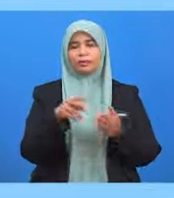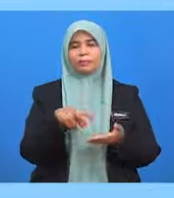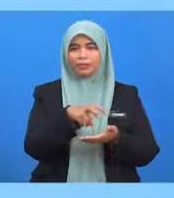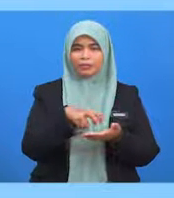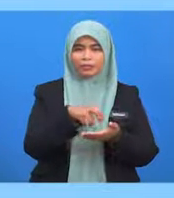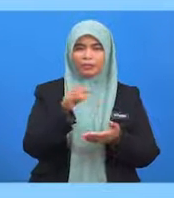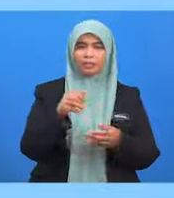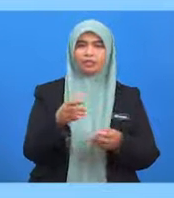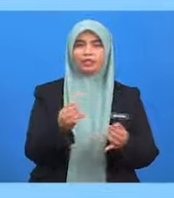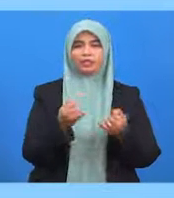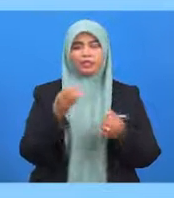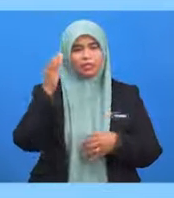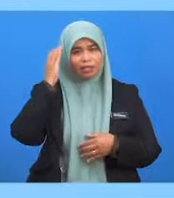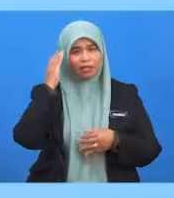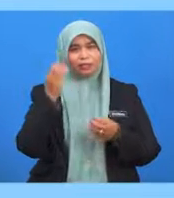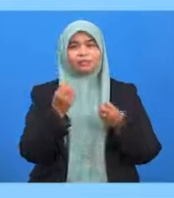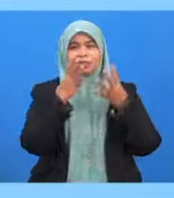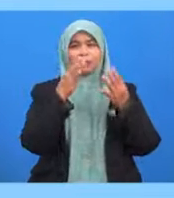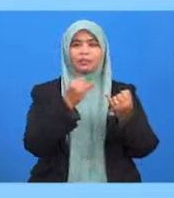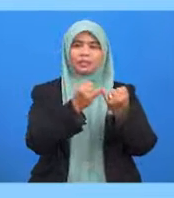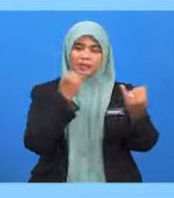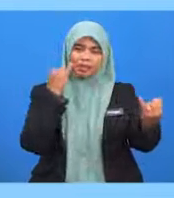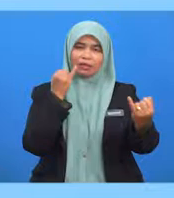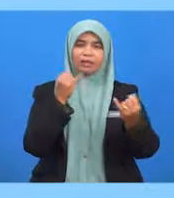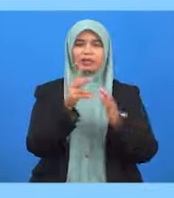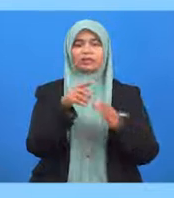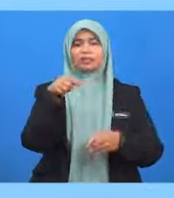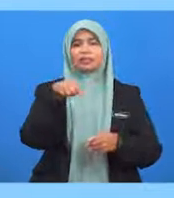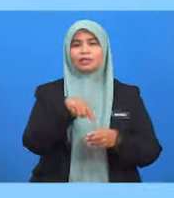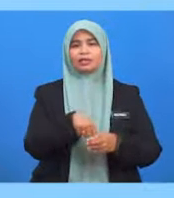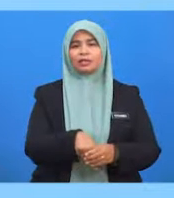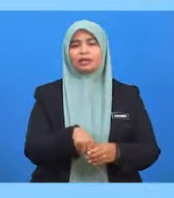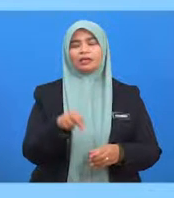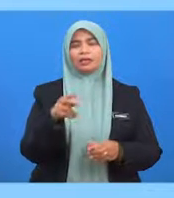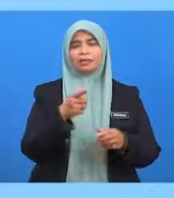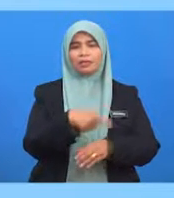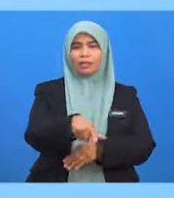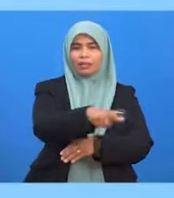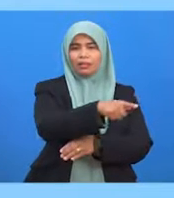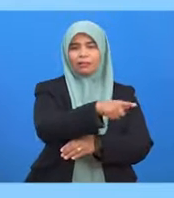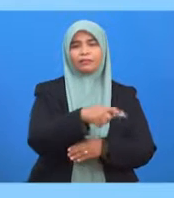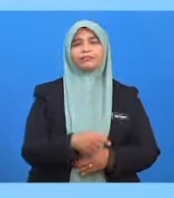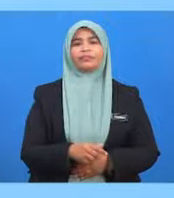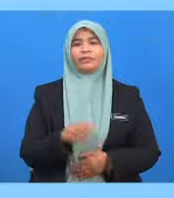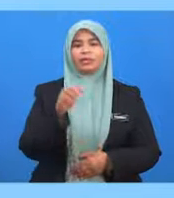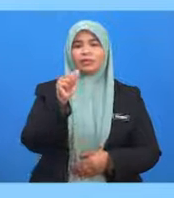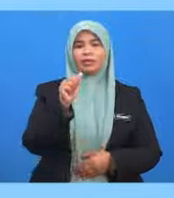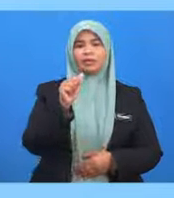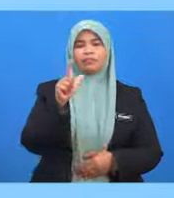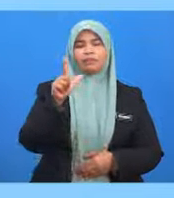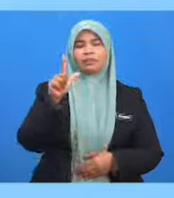ingin tahu berapa jarak kedalaman laut? A.